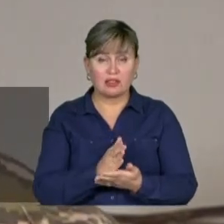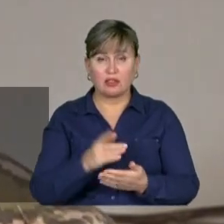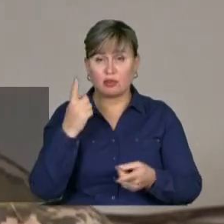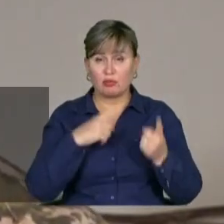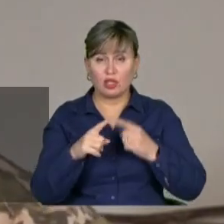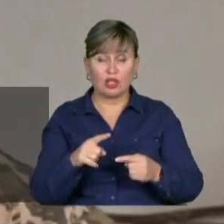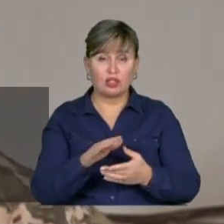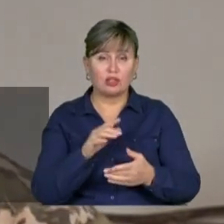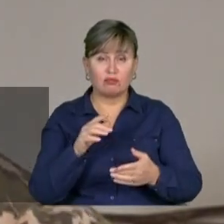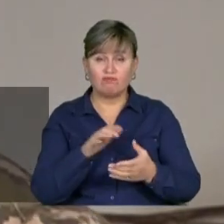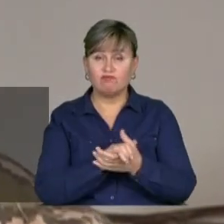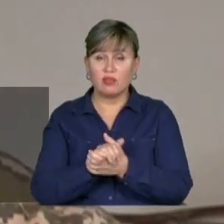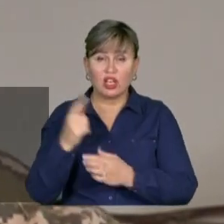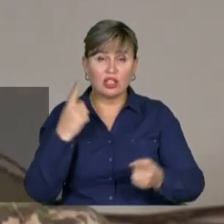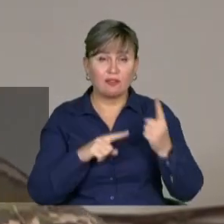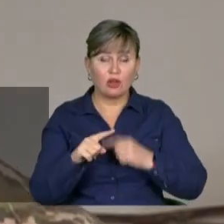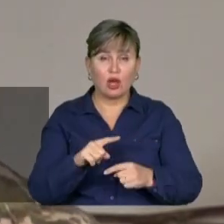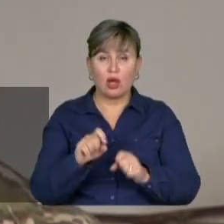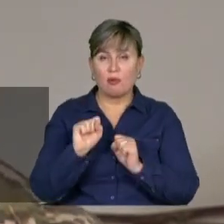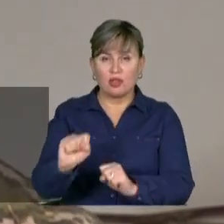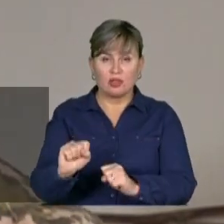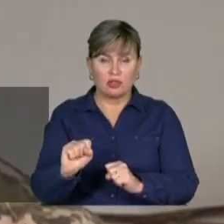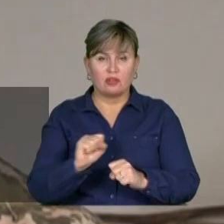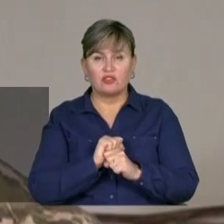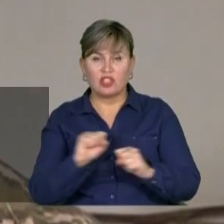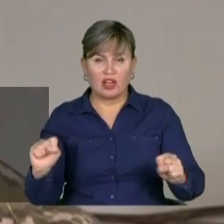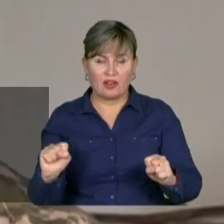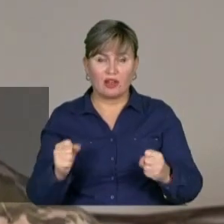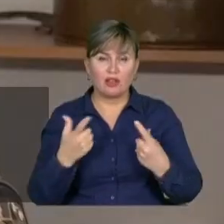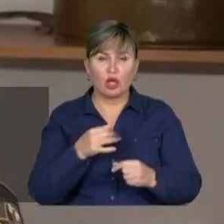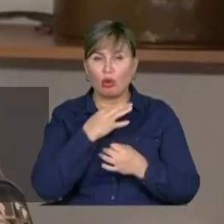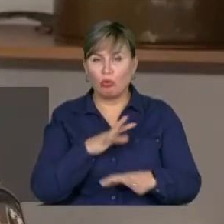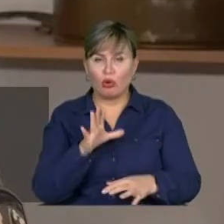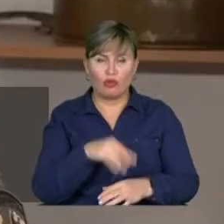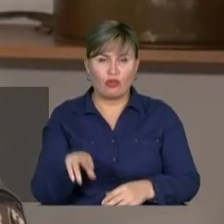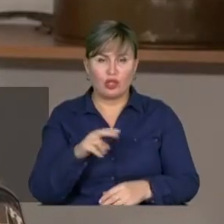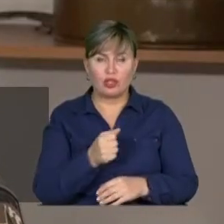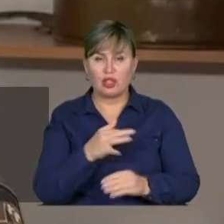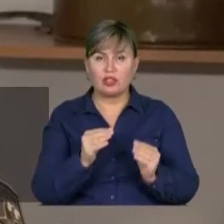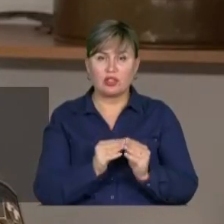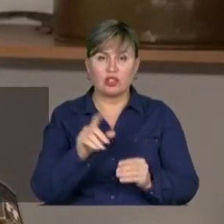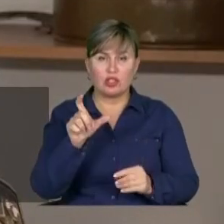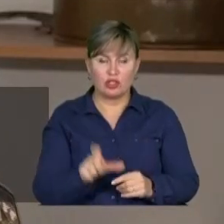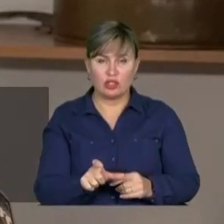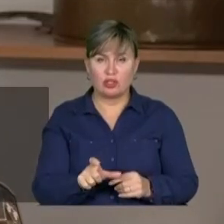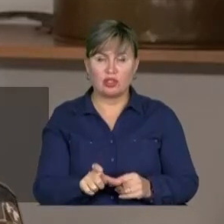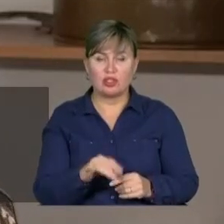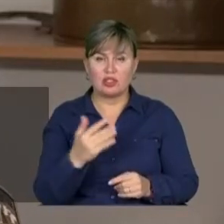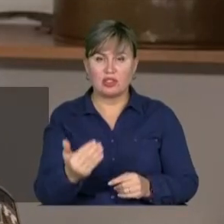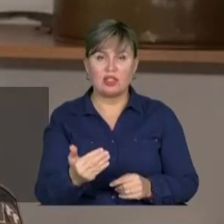миротворческий контингент. Это обезвреживание взрывоопасных предметов любого вида. Количество 10 человек, из них